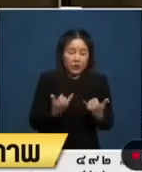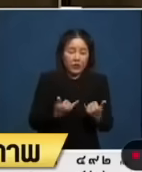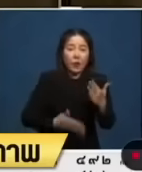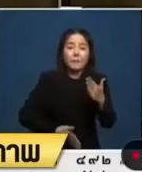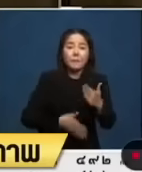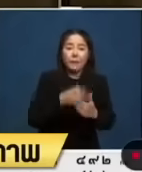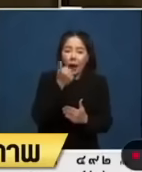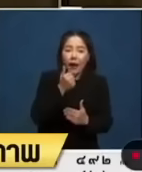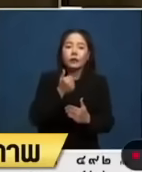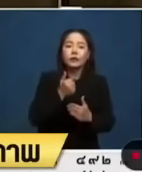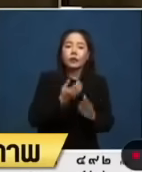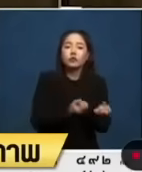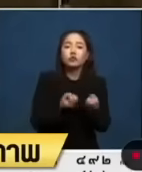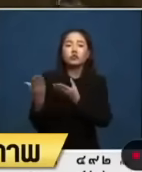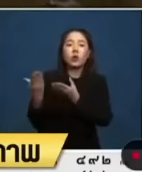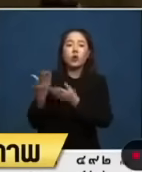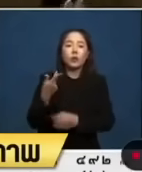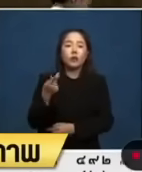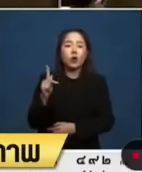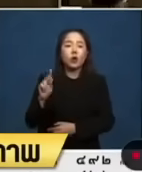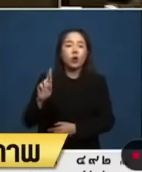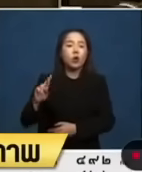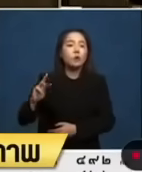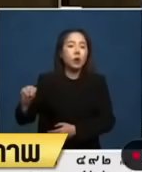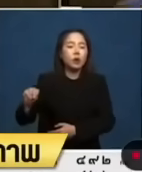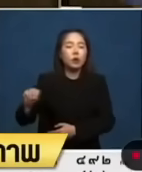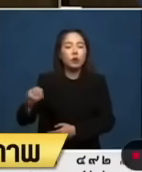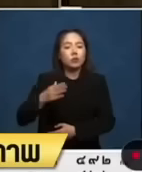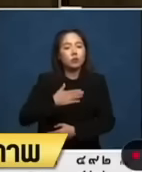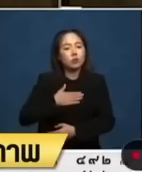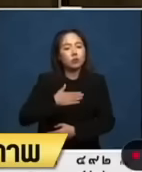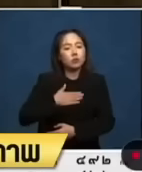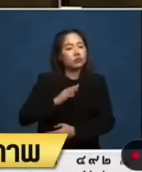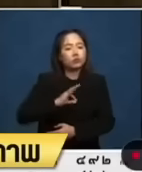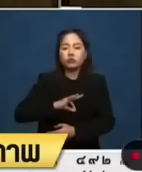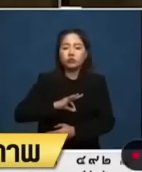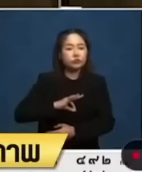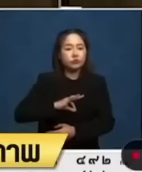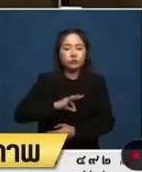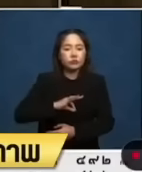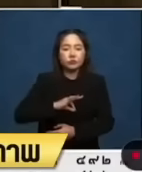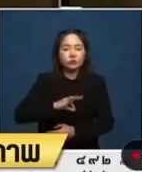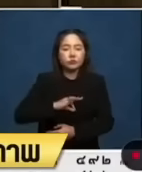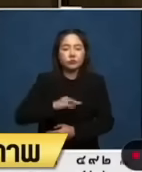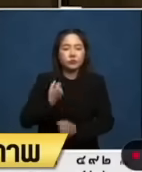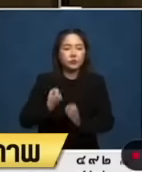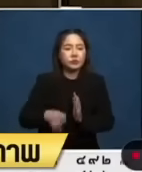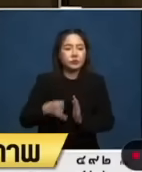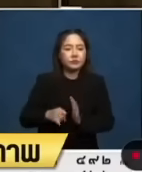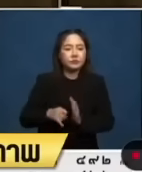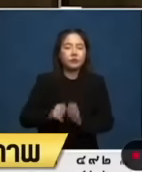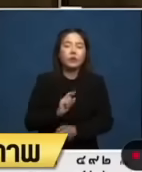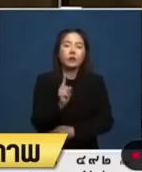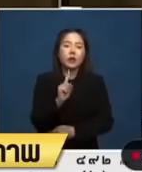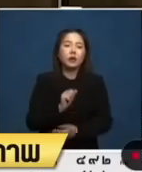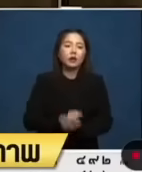รือกันด้วยหรือเปล่าอ๋อต้องรอดูนะเอออันนี้เรื่องการเมืองไงคืออย่าให้การเมืองมาเป็นตัวถ่วงการแก้ปัญหาอื่นๆเลยผมว่านะ